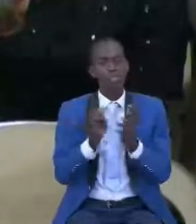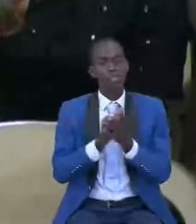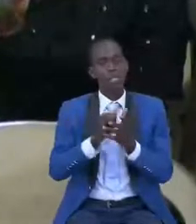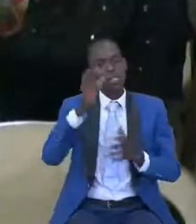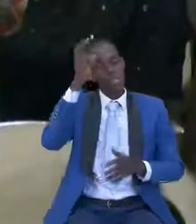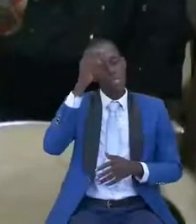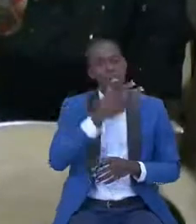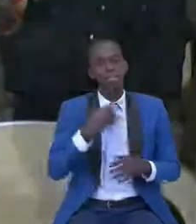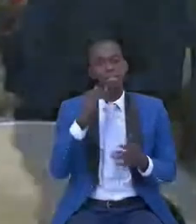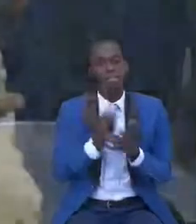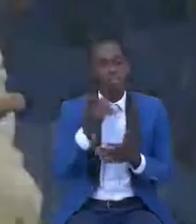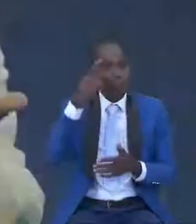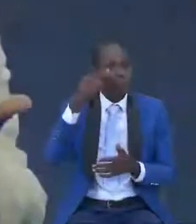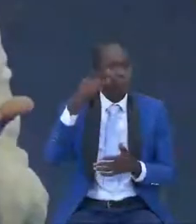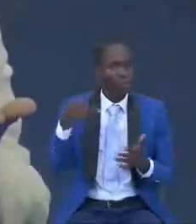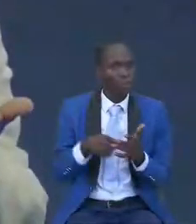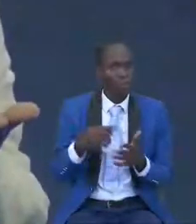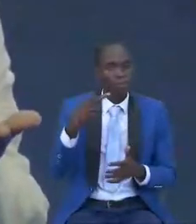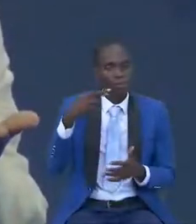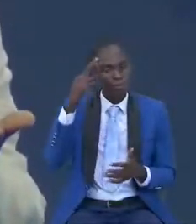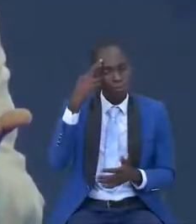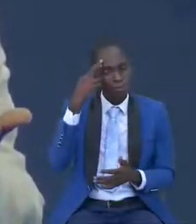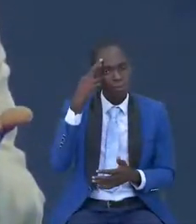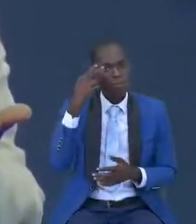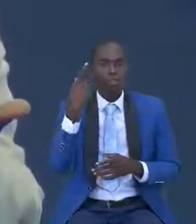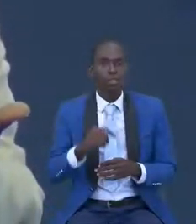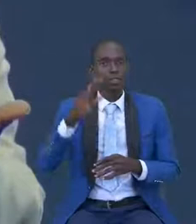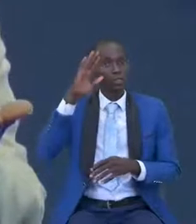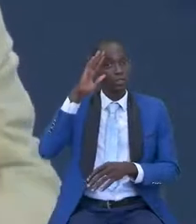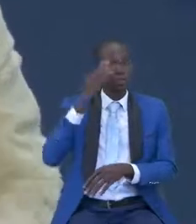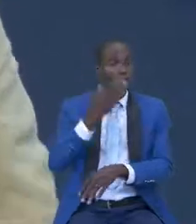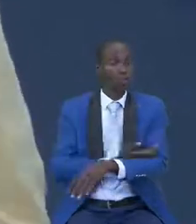son cas. Alors il dit, c'est pour cela,